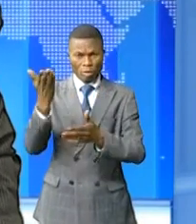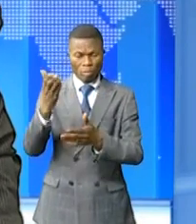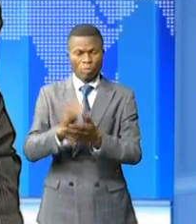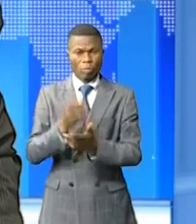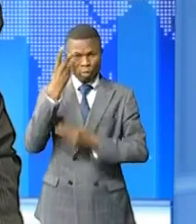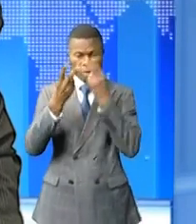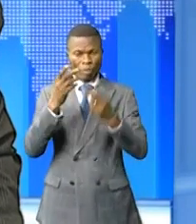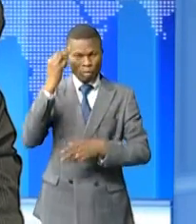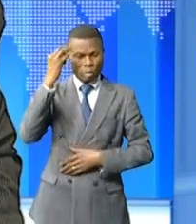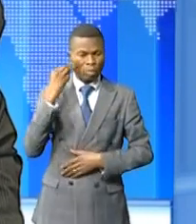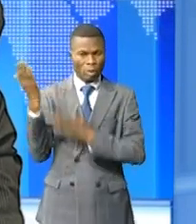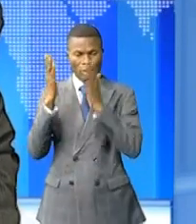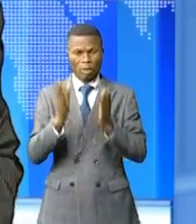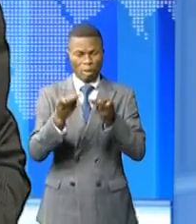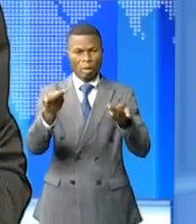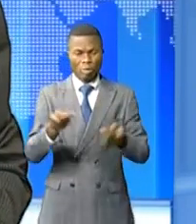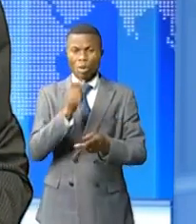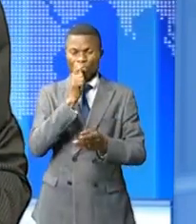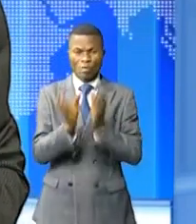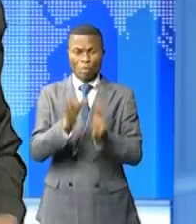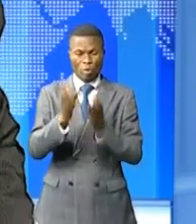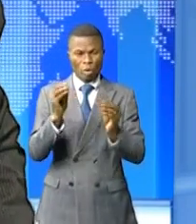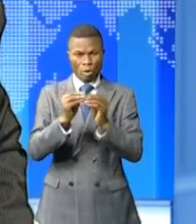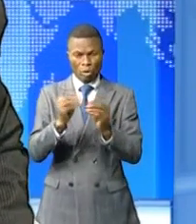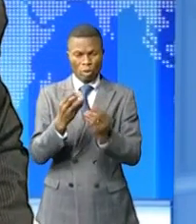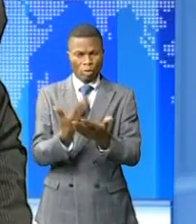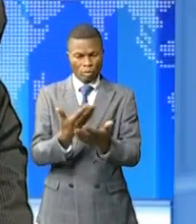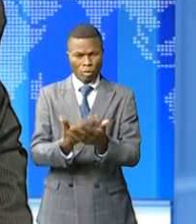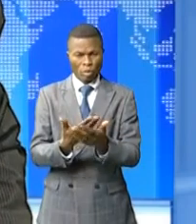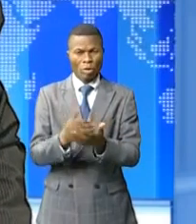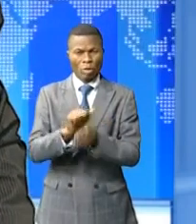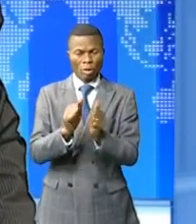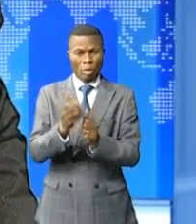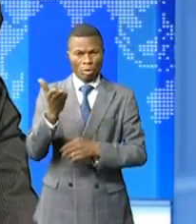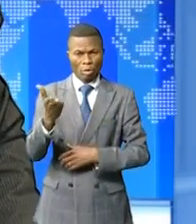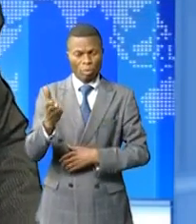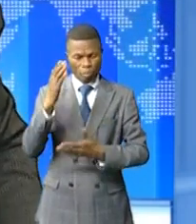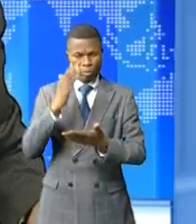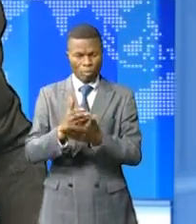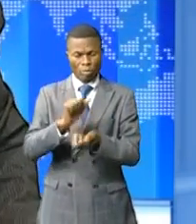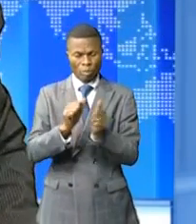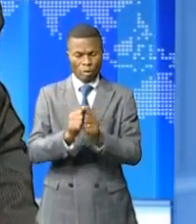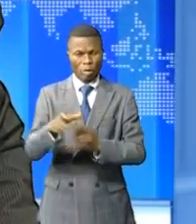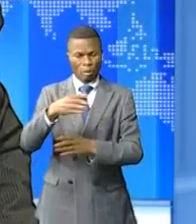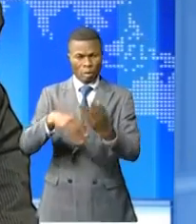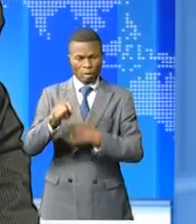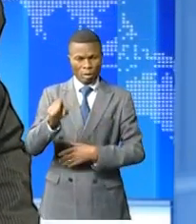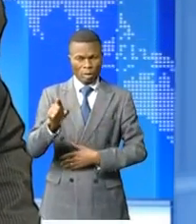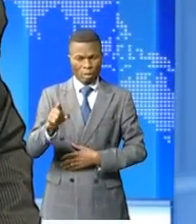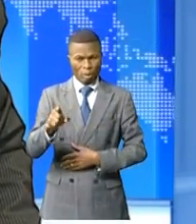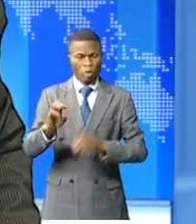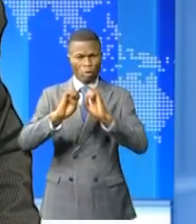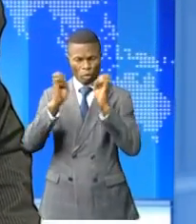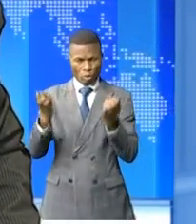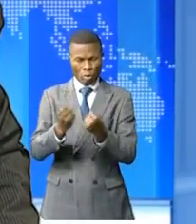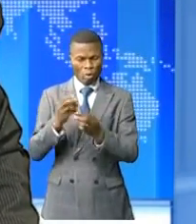du ministre des Transports sur le lieu pour une réunion de crise en vue de mettre en place une